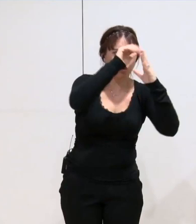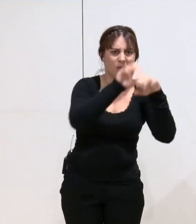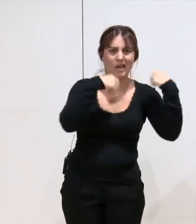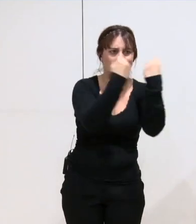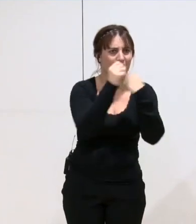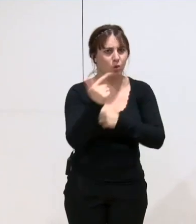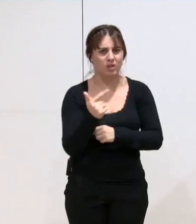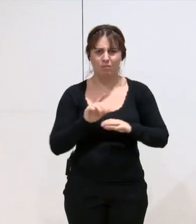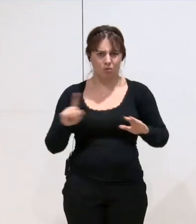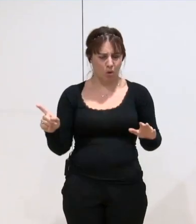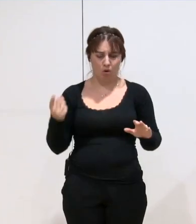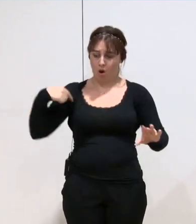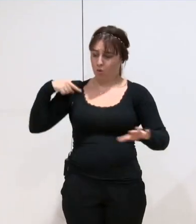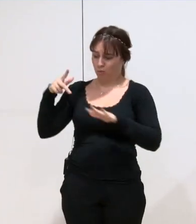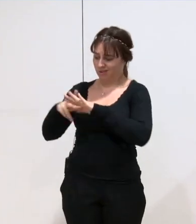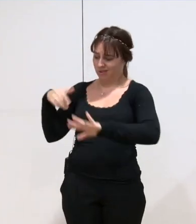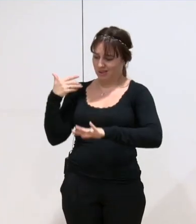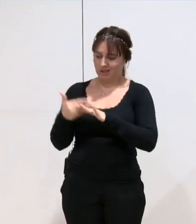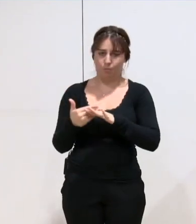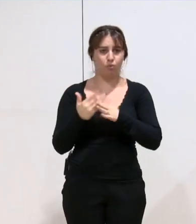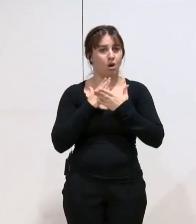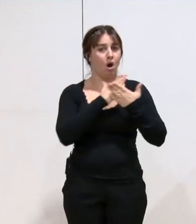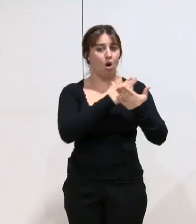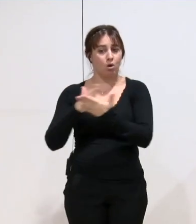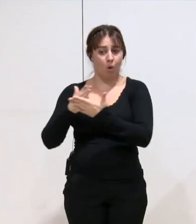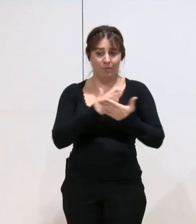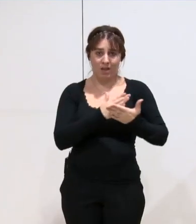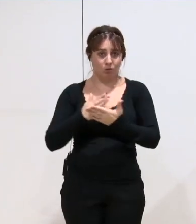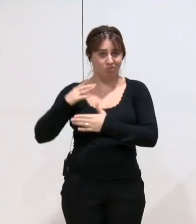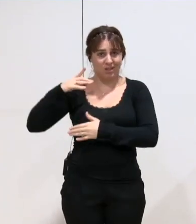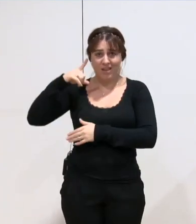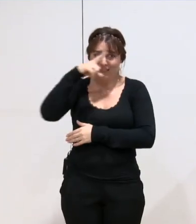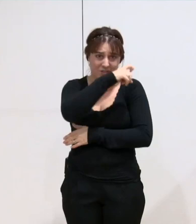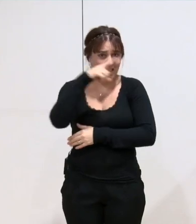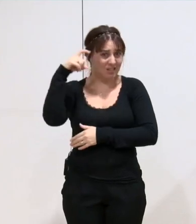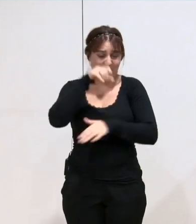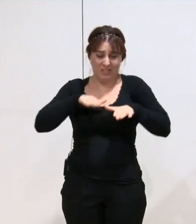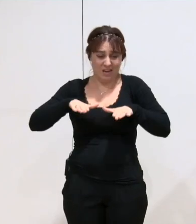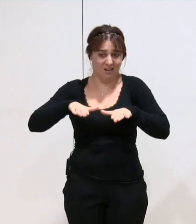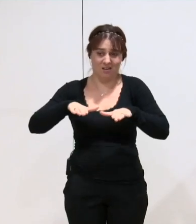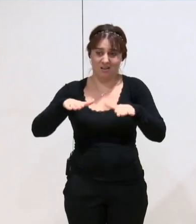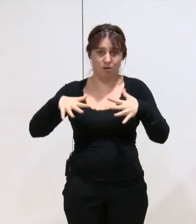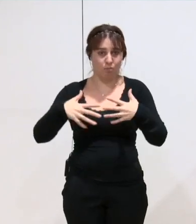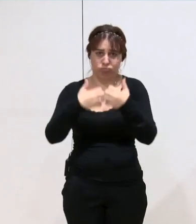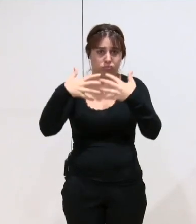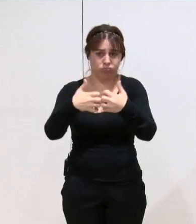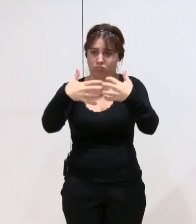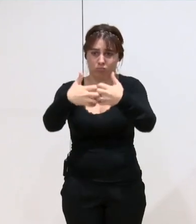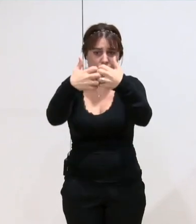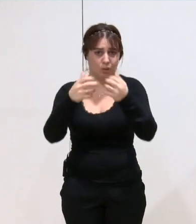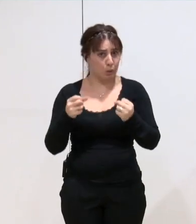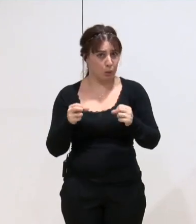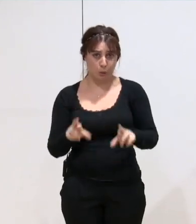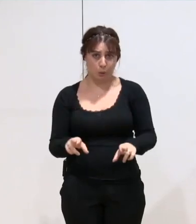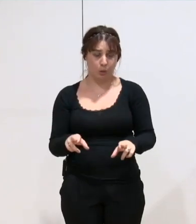depuis le début, c'est que la cohabitation restera difficile et que les problèmes se poseront à nouveau, et que à